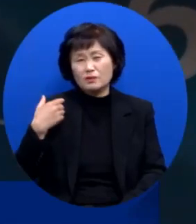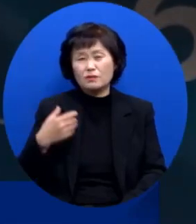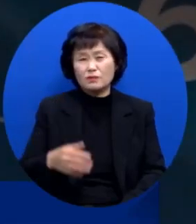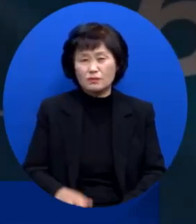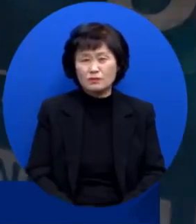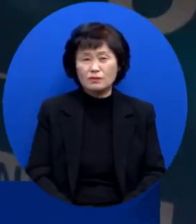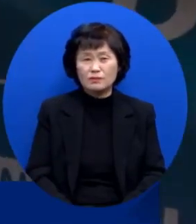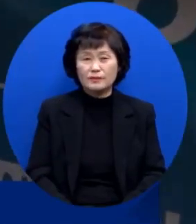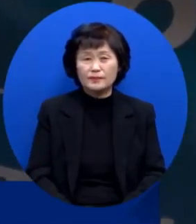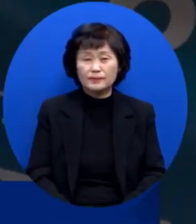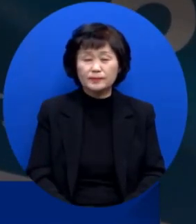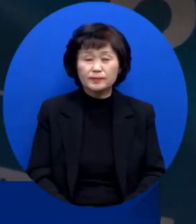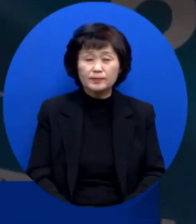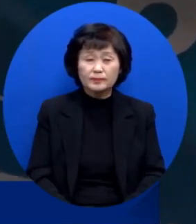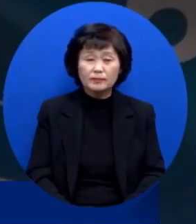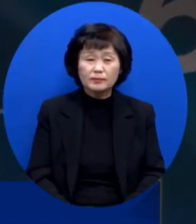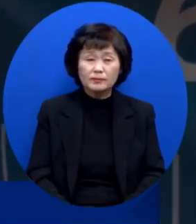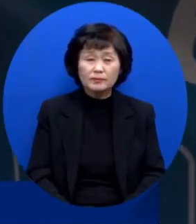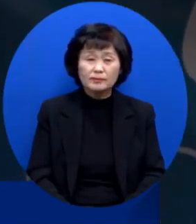soldiers.